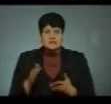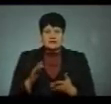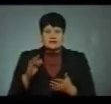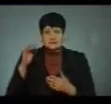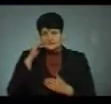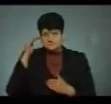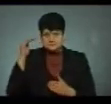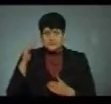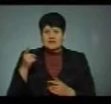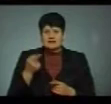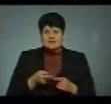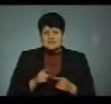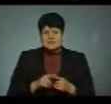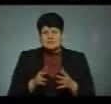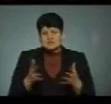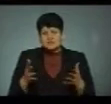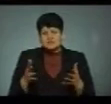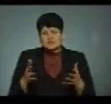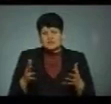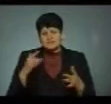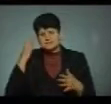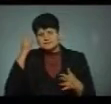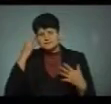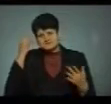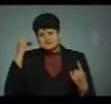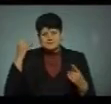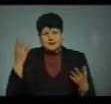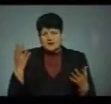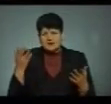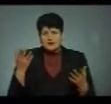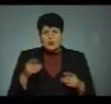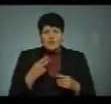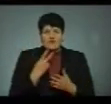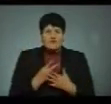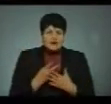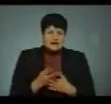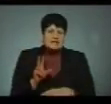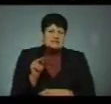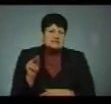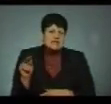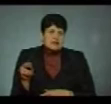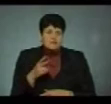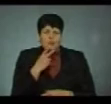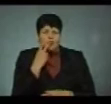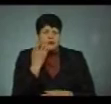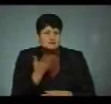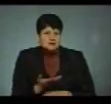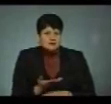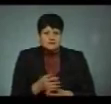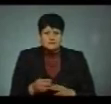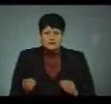рівня, воно більш на абстрактному рівні у вигляді якихось цифр, показників і так